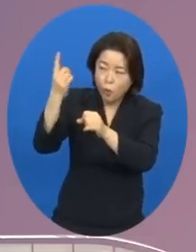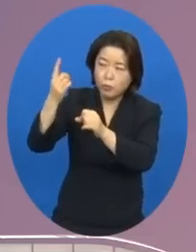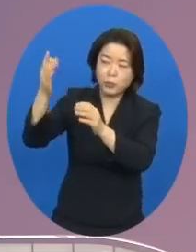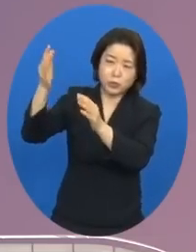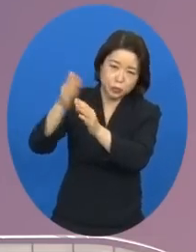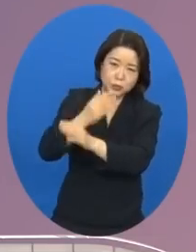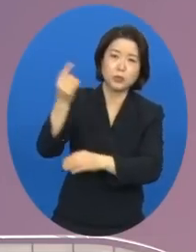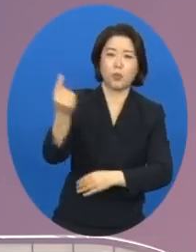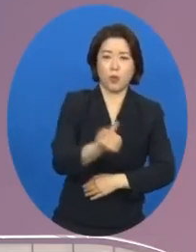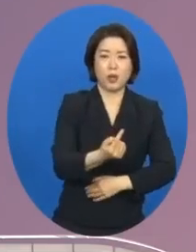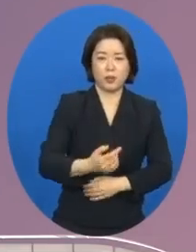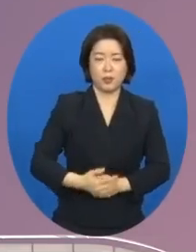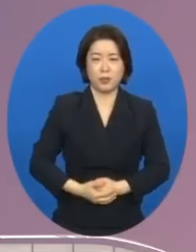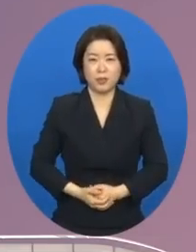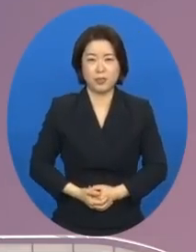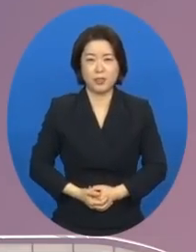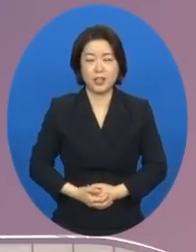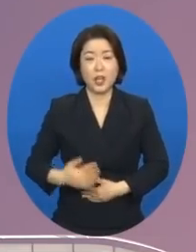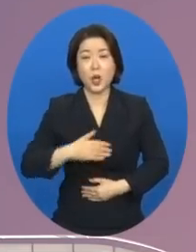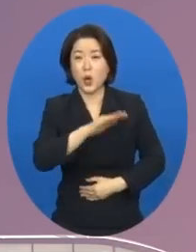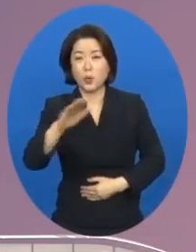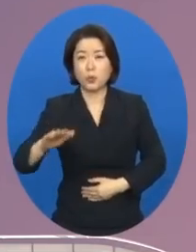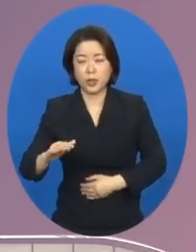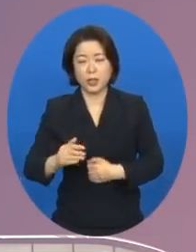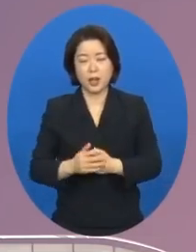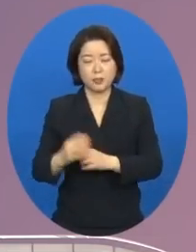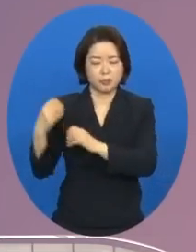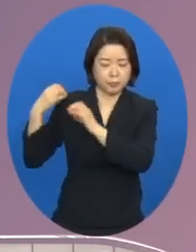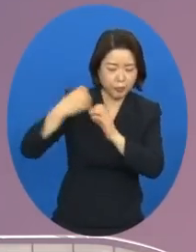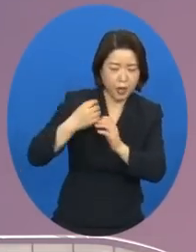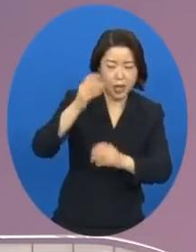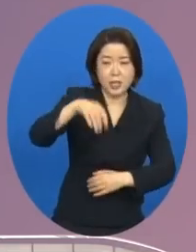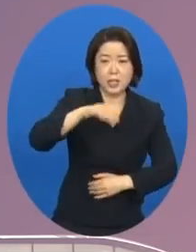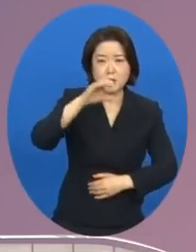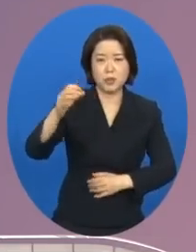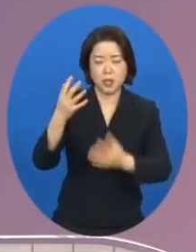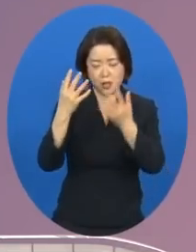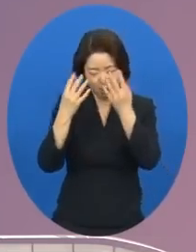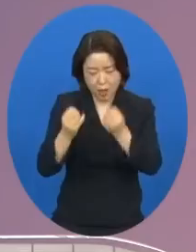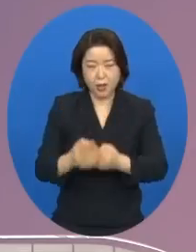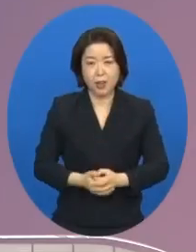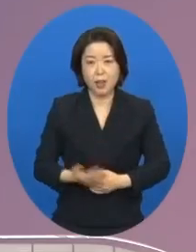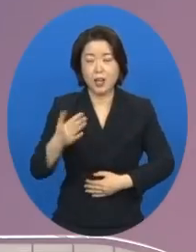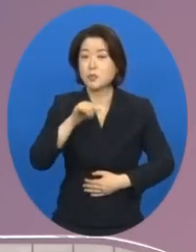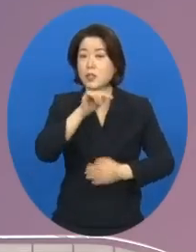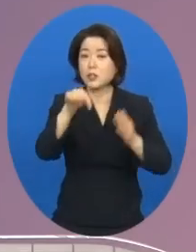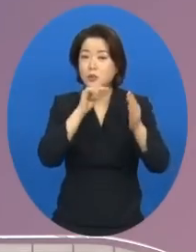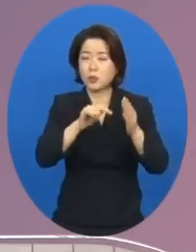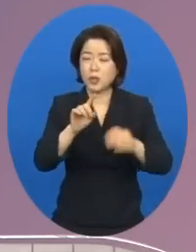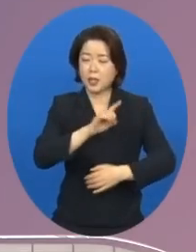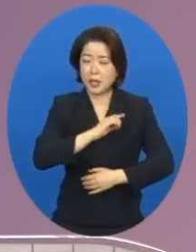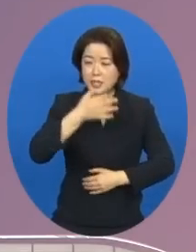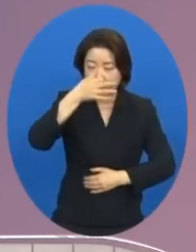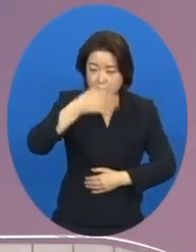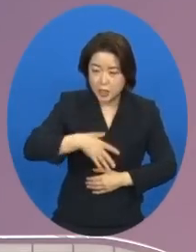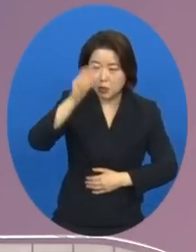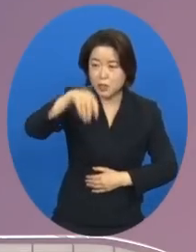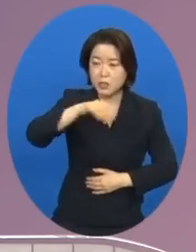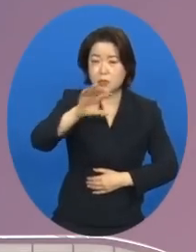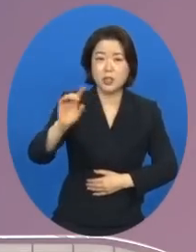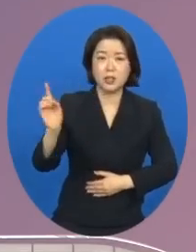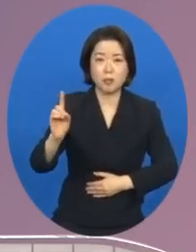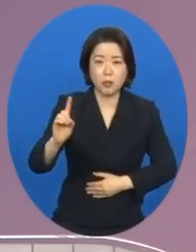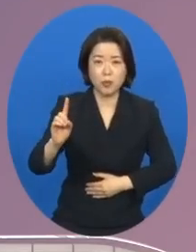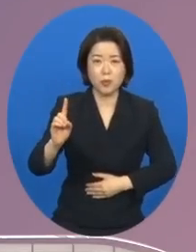것입니다. 우리가 져야 될 십자가가 많지만 그 중에서 가장 힘든 십자가가